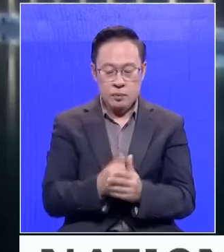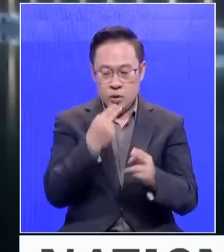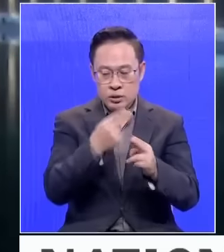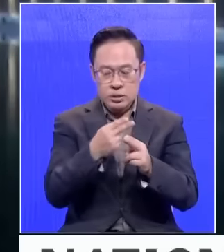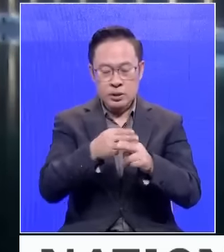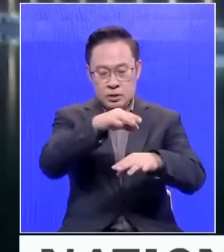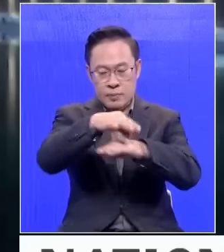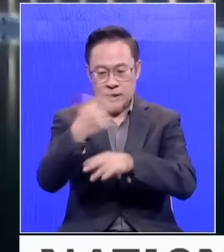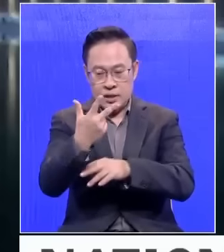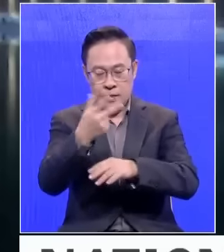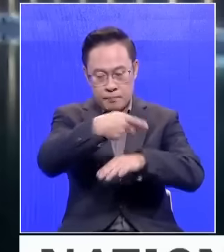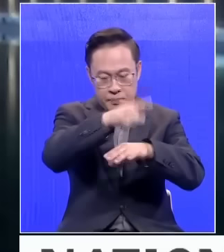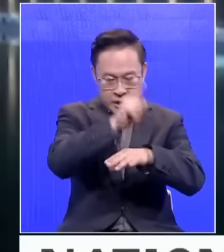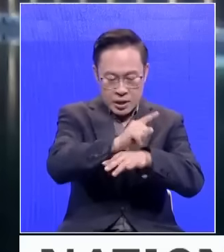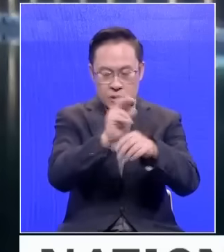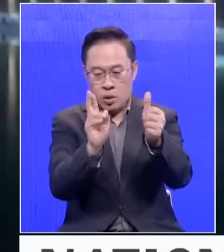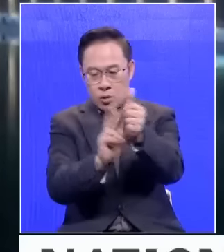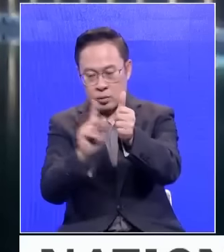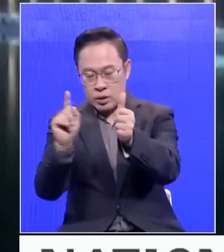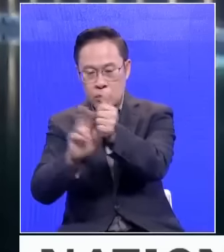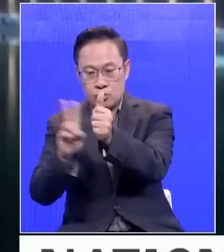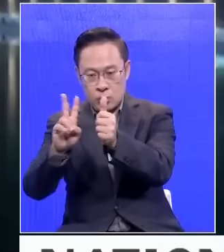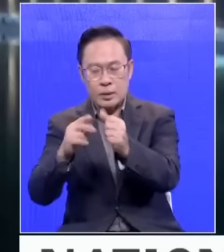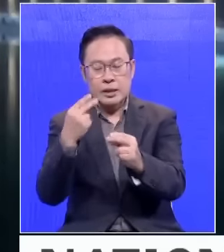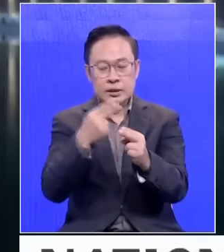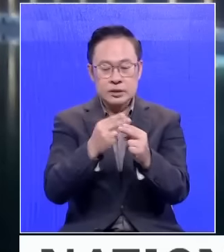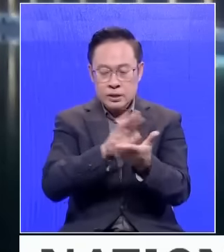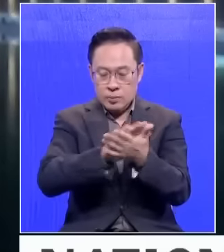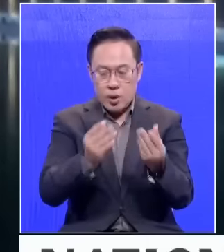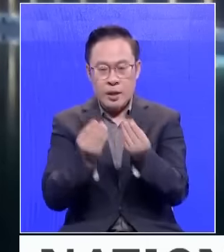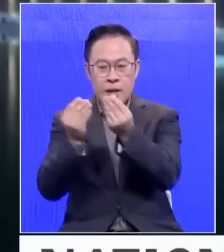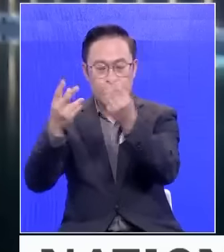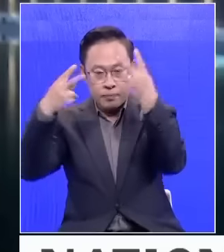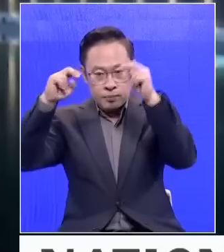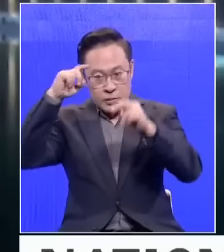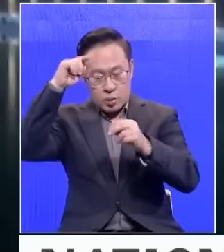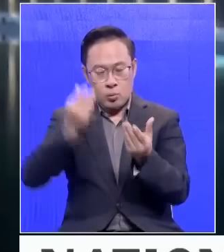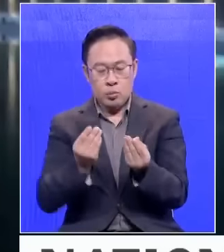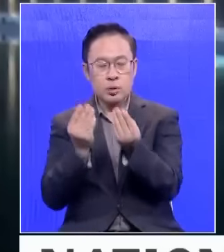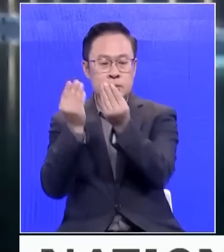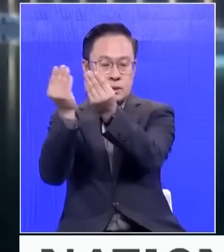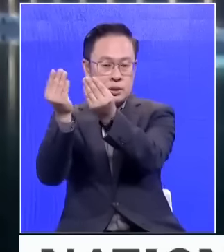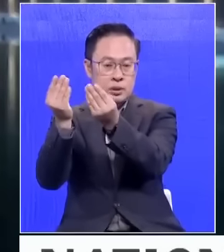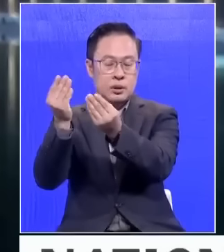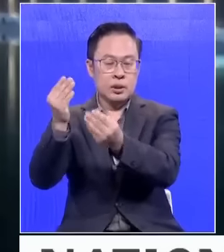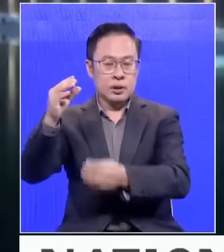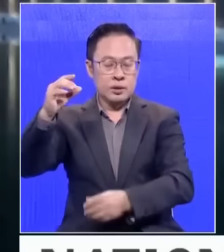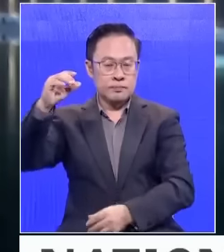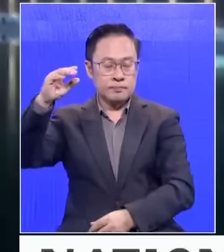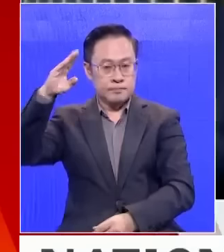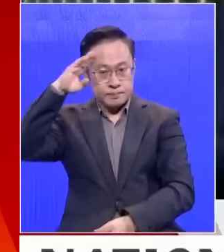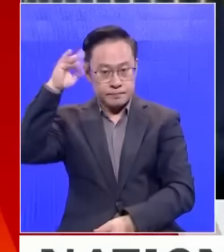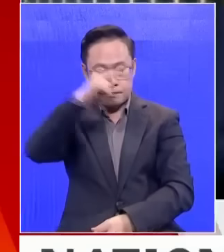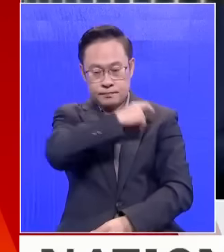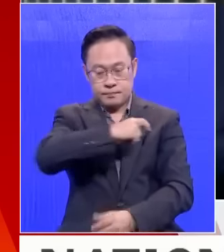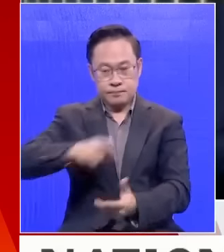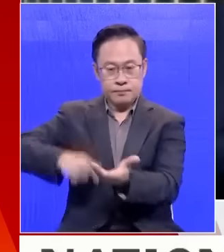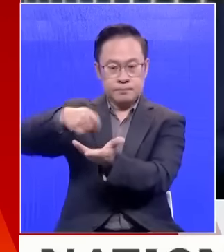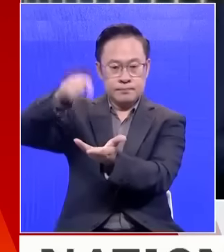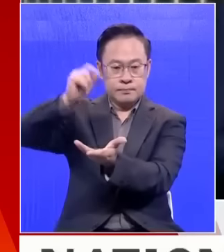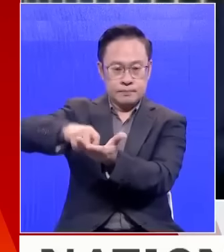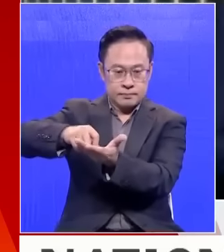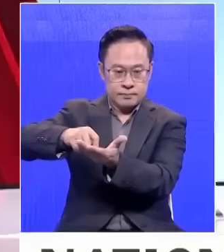แหน่งแล้วเลขาธิการวุฒิสภาก็จะส่งรายชื่อให้นายกรัฐมนตรีนำขึ้นทูลเกล้าตามขั้นตอนต่อไปครับ ขอบ